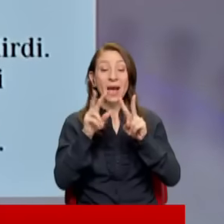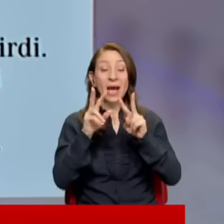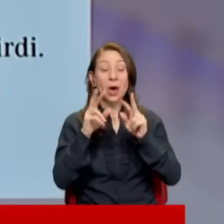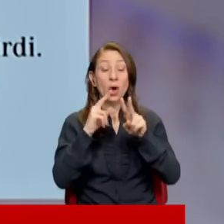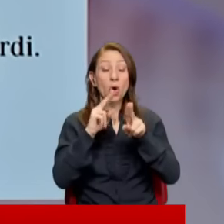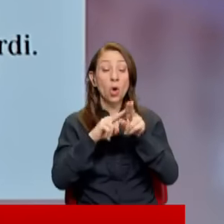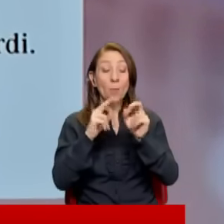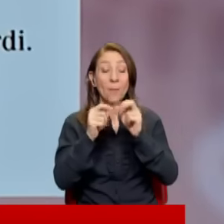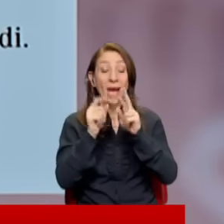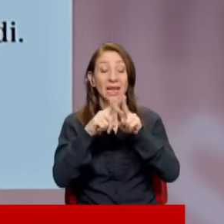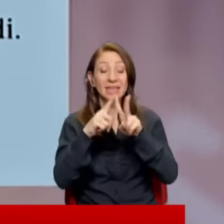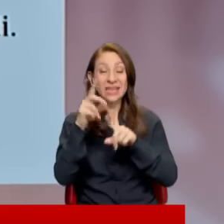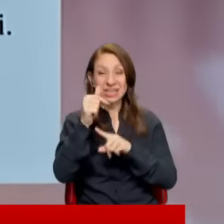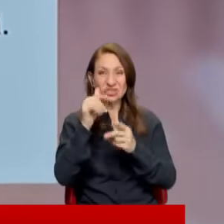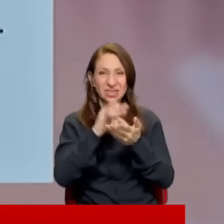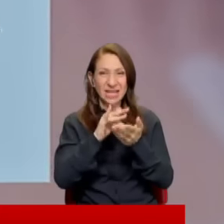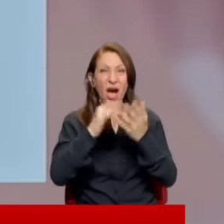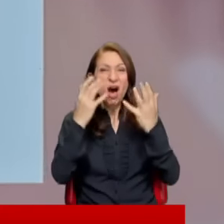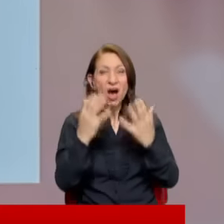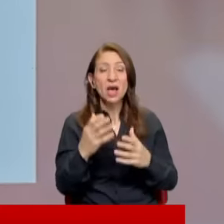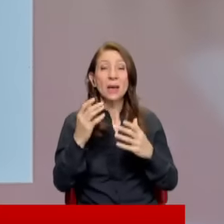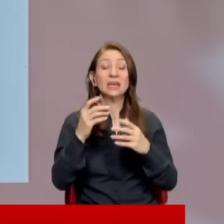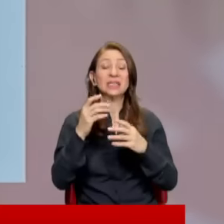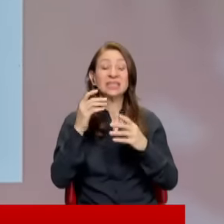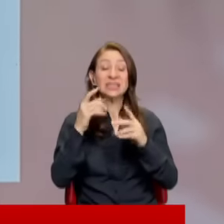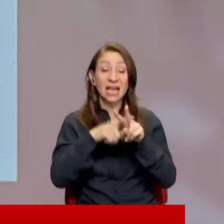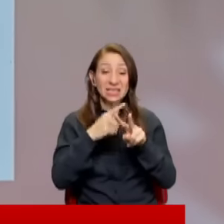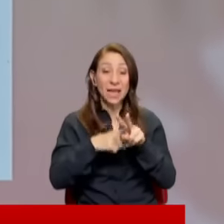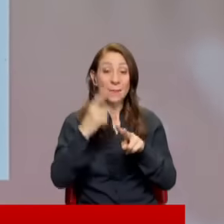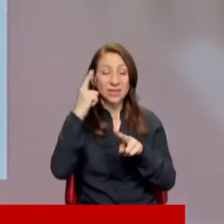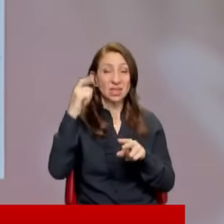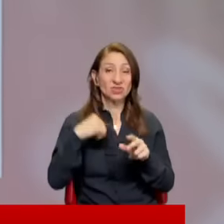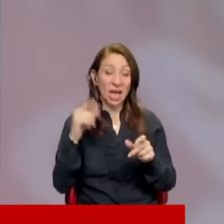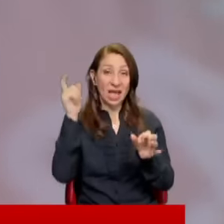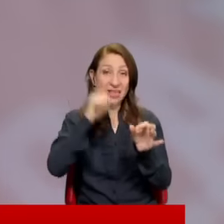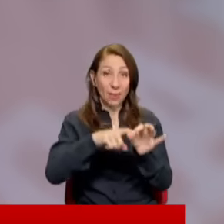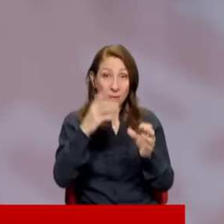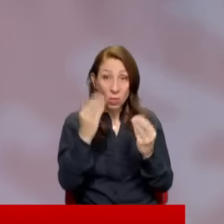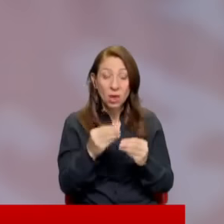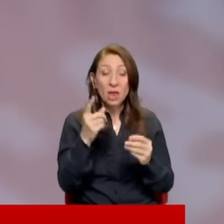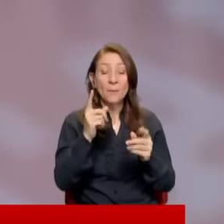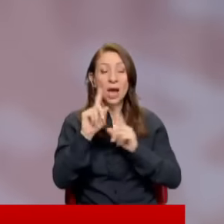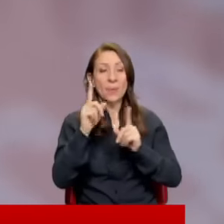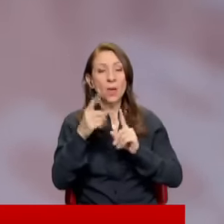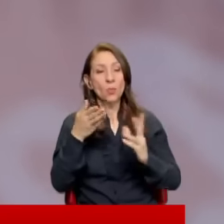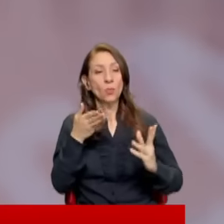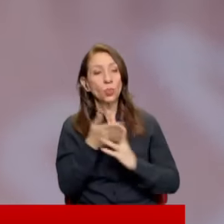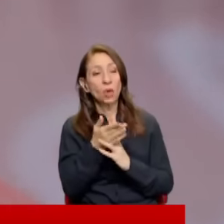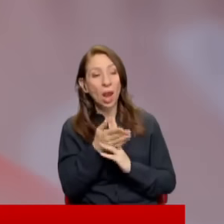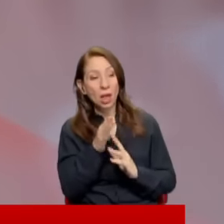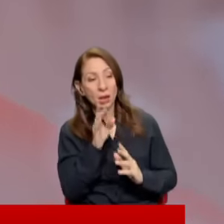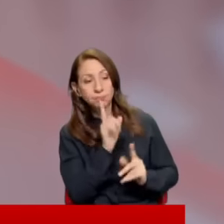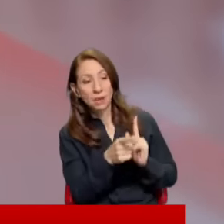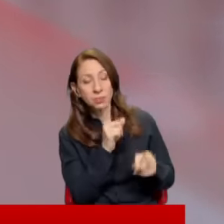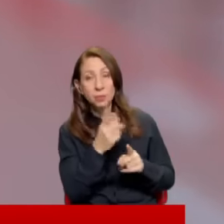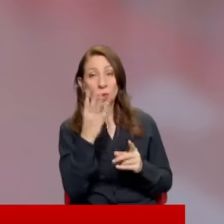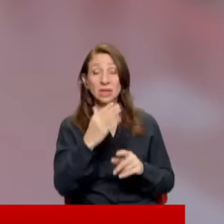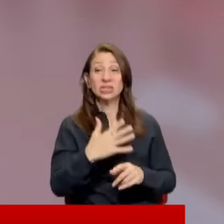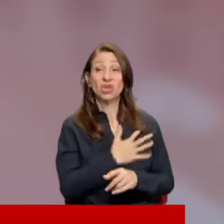verilen ağır cezaları ve Yargıtay başsavcılığına yapılan atamayı yargıya müdahale olarak değerlendirdi